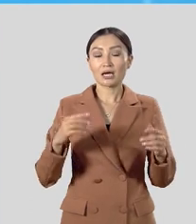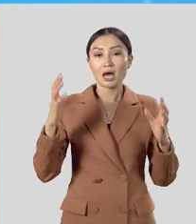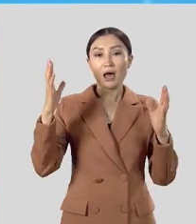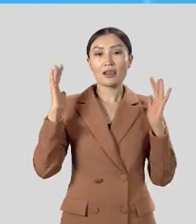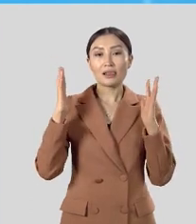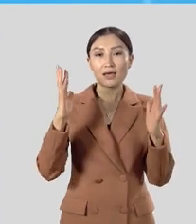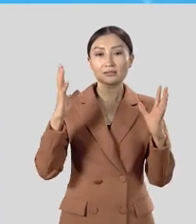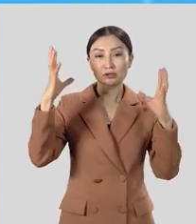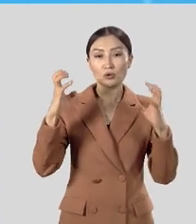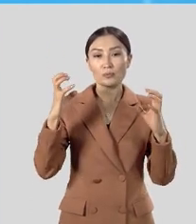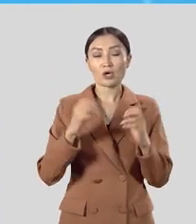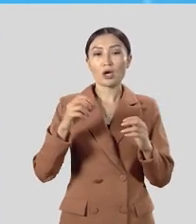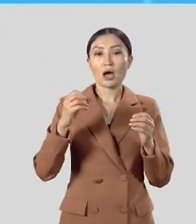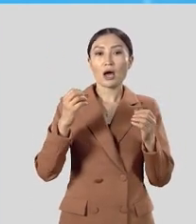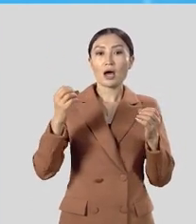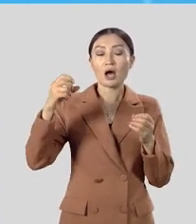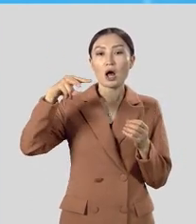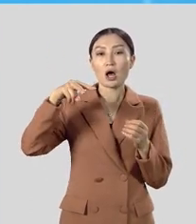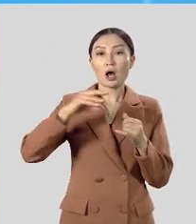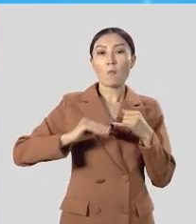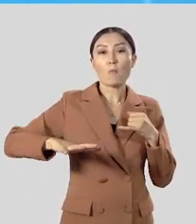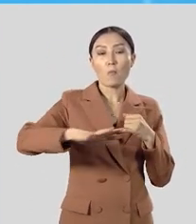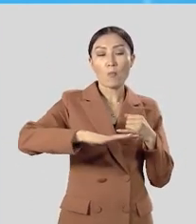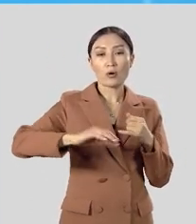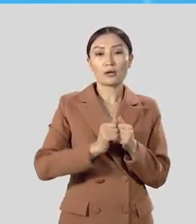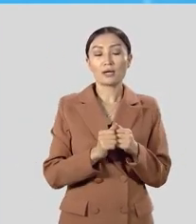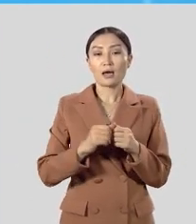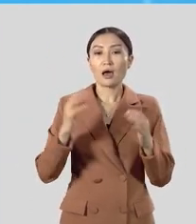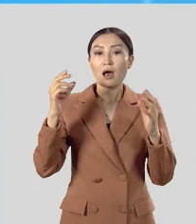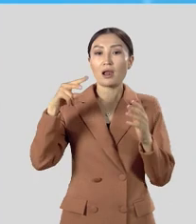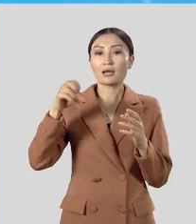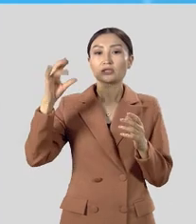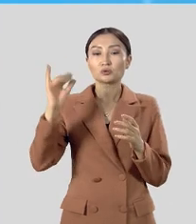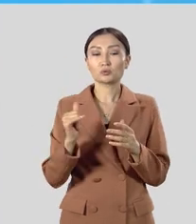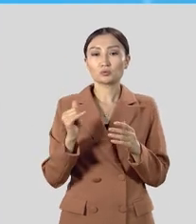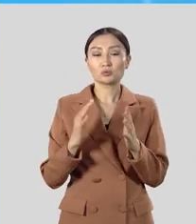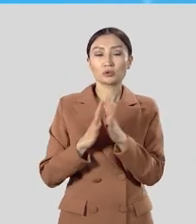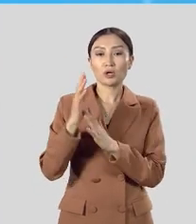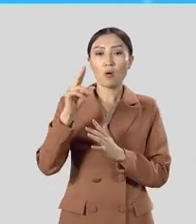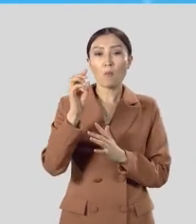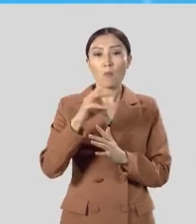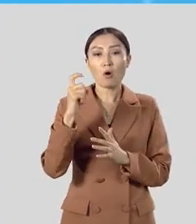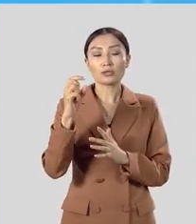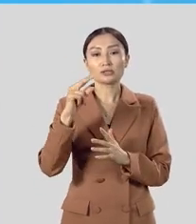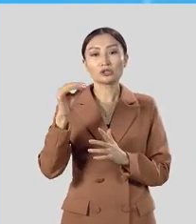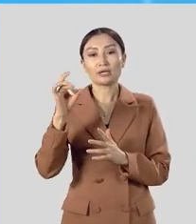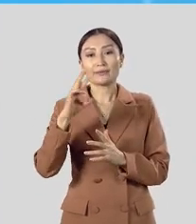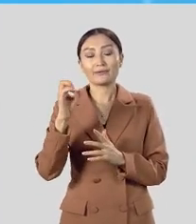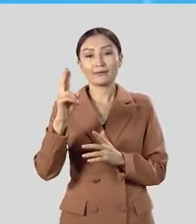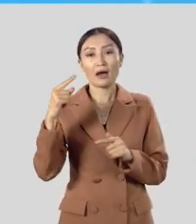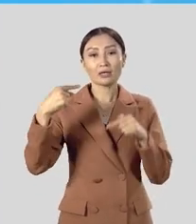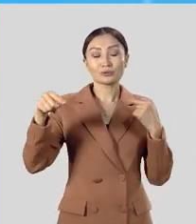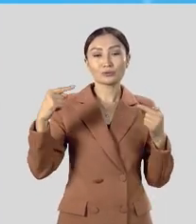затемненный лес, освещенный луг, озеро. В затемненном лесу растет мох, черника и другие